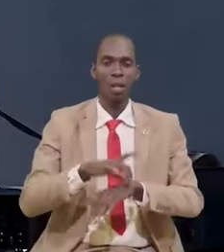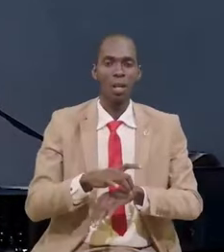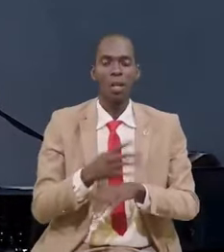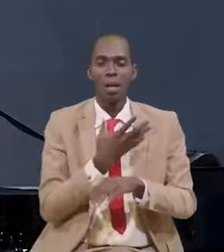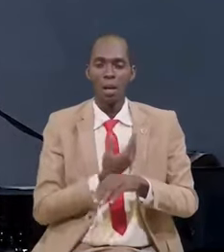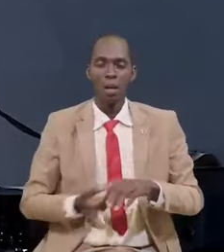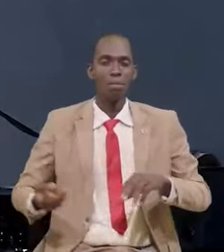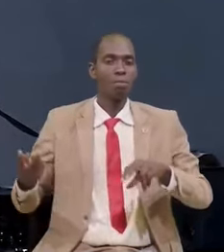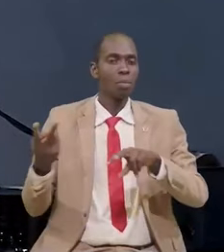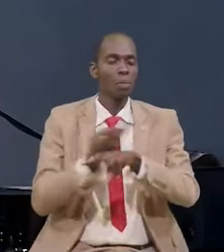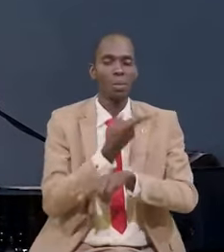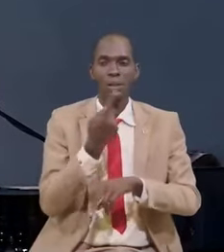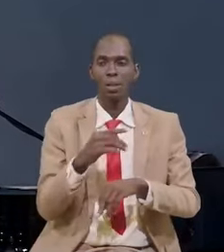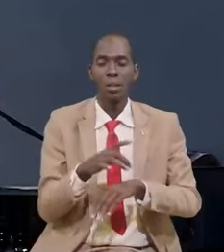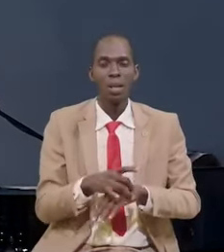multipliez-vous.